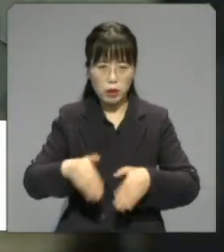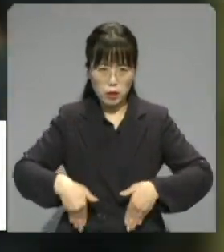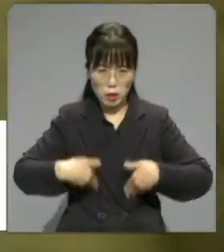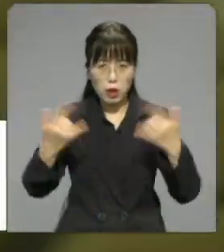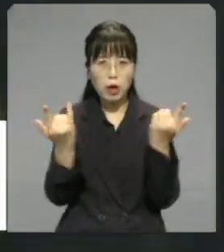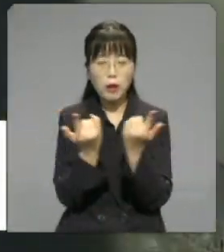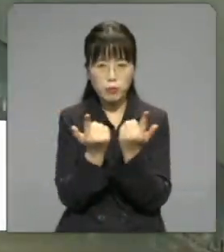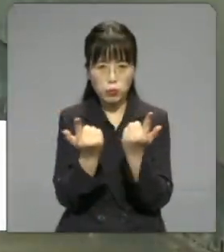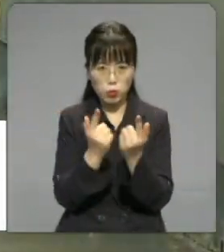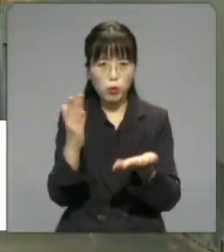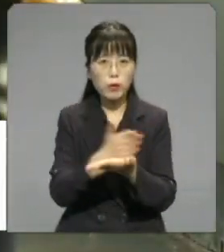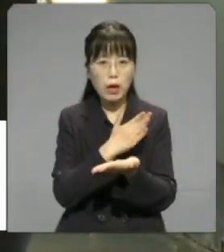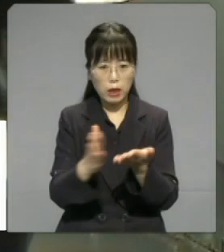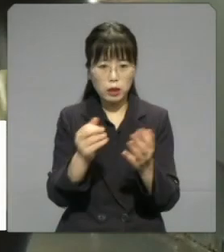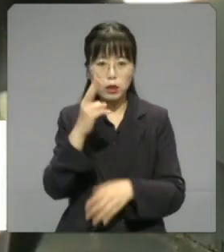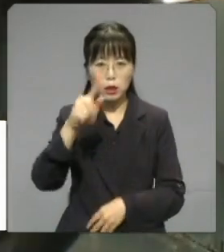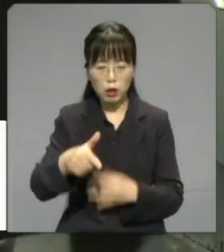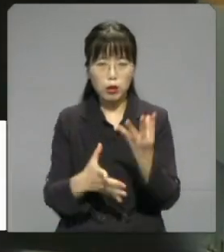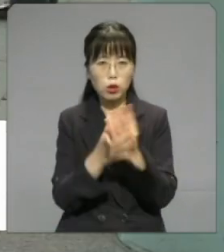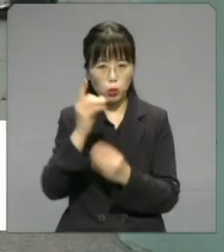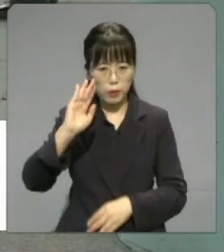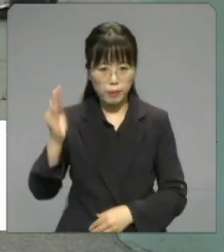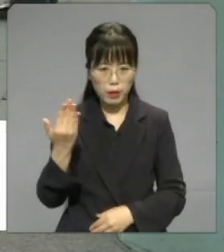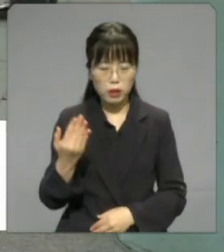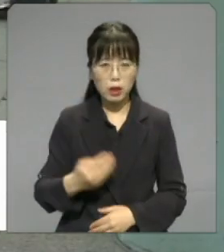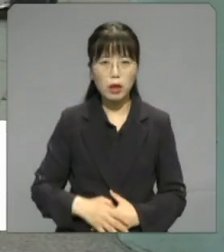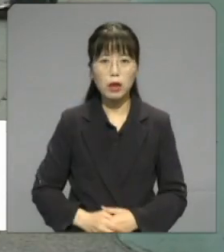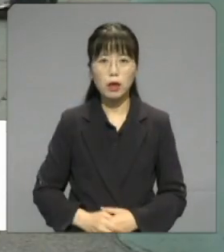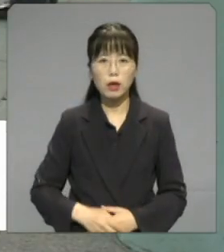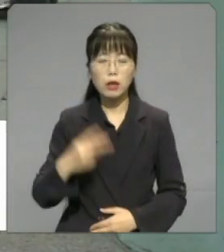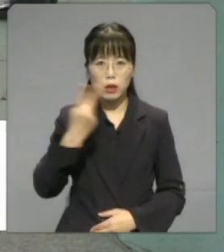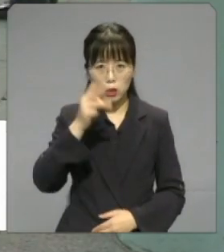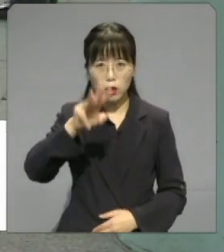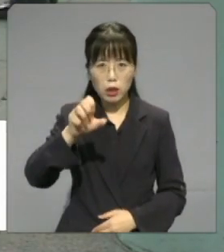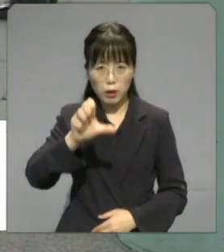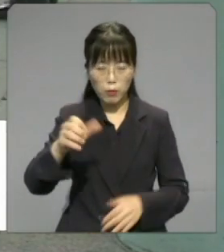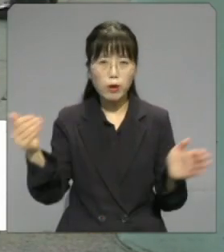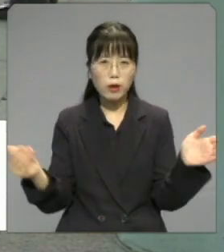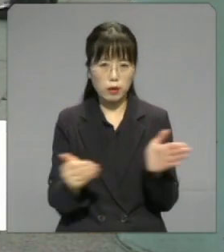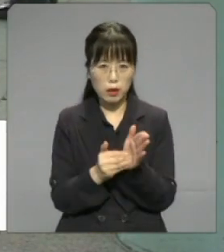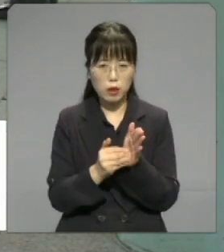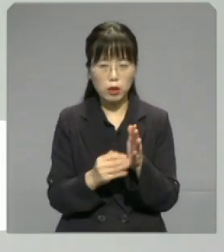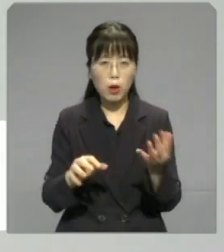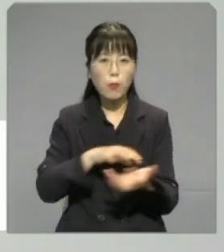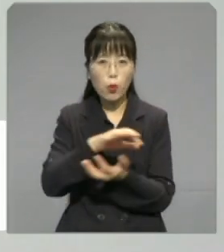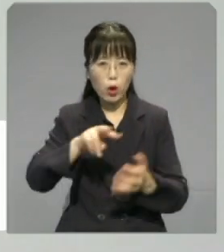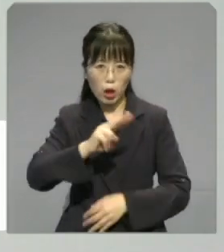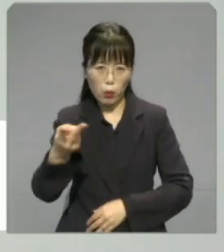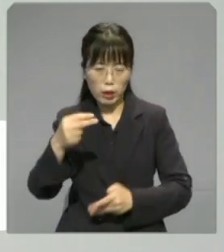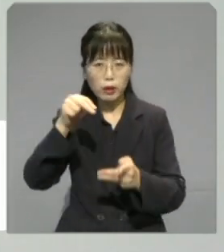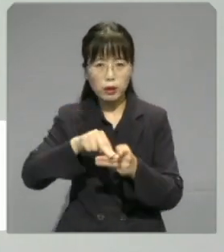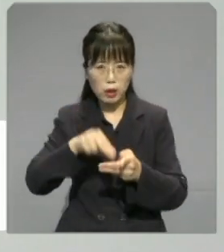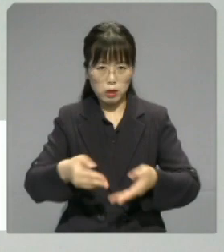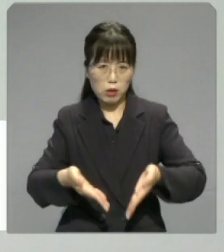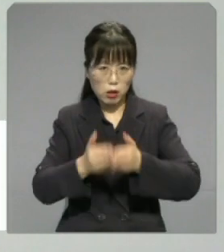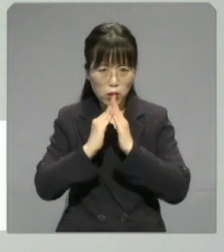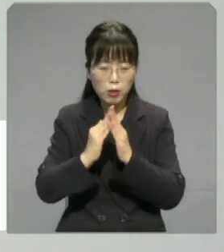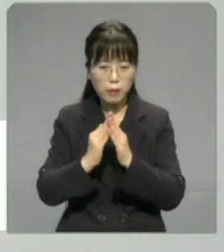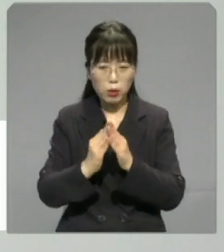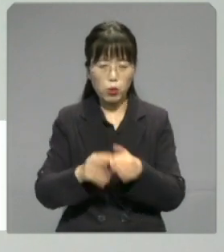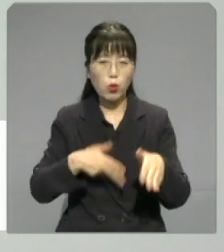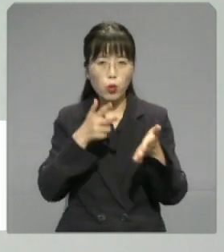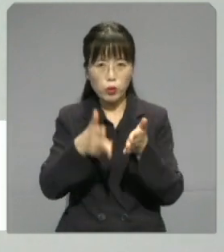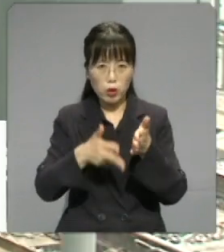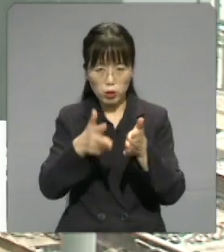북으로 나닌 역사를 통합합니다 이어 2035년까지 복합 환승 센터를 건립하고